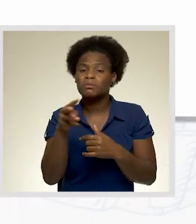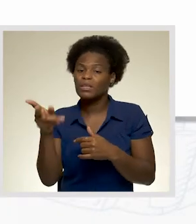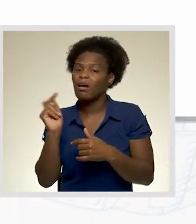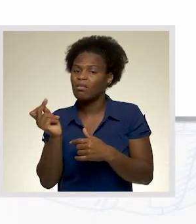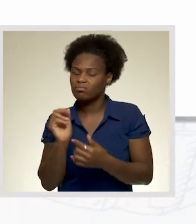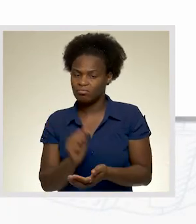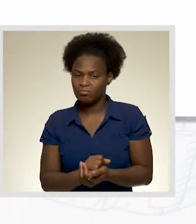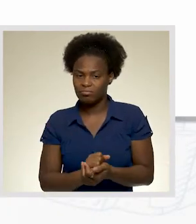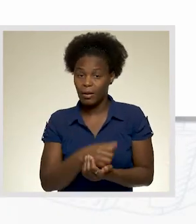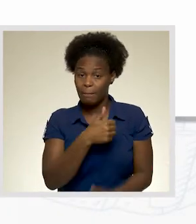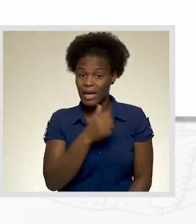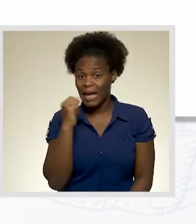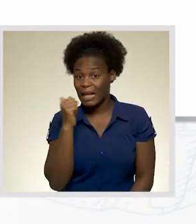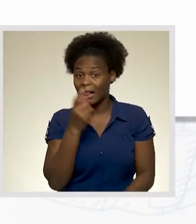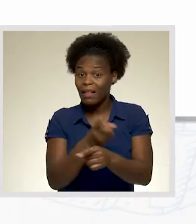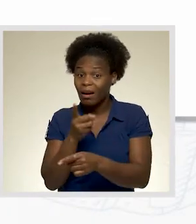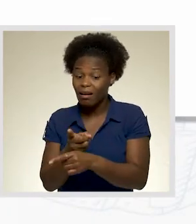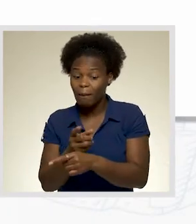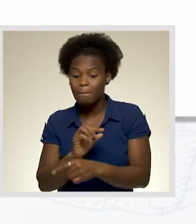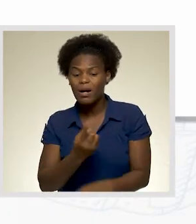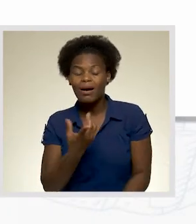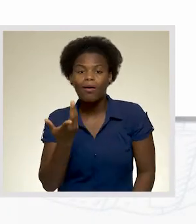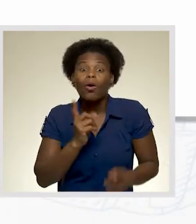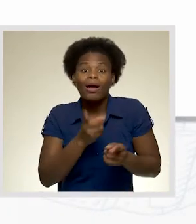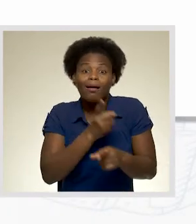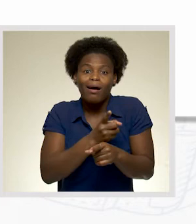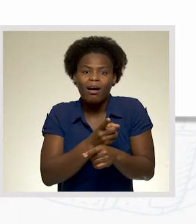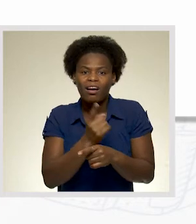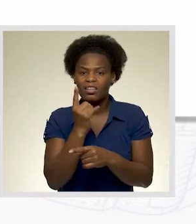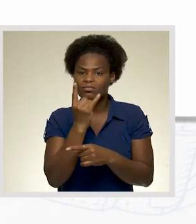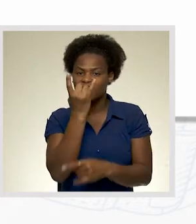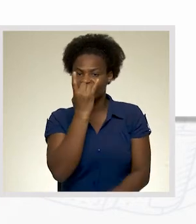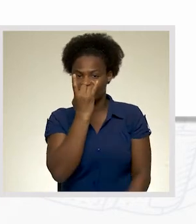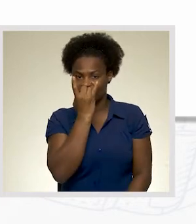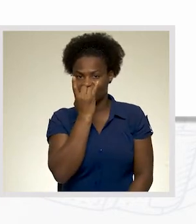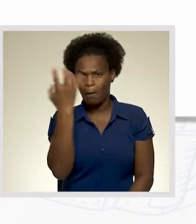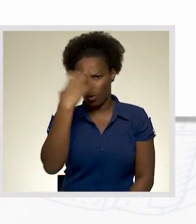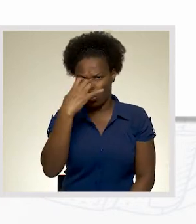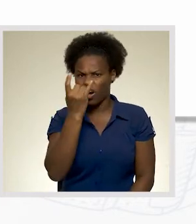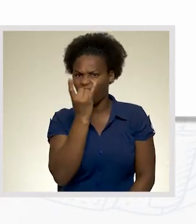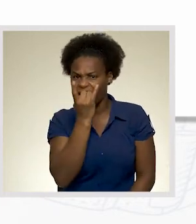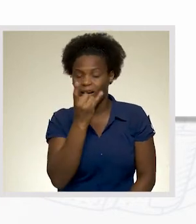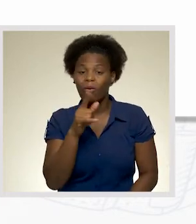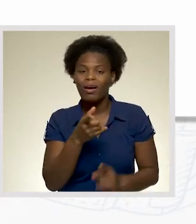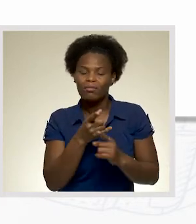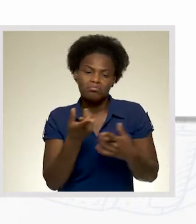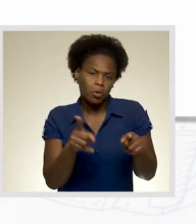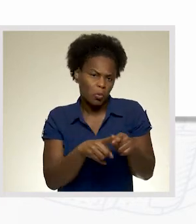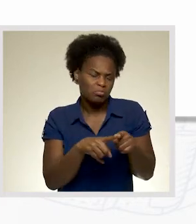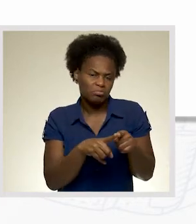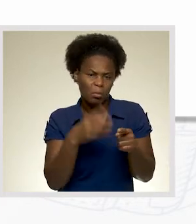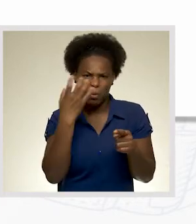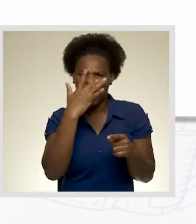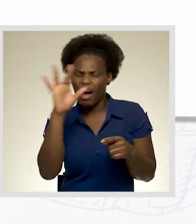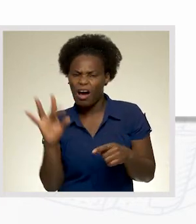B. Ils ont été attaqués par un phacochère, qui est un mammifère